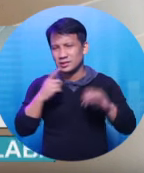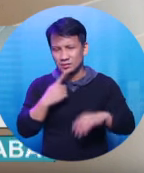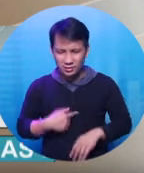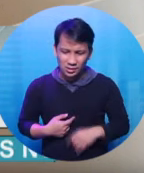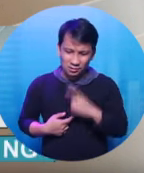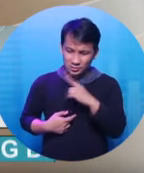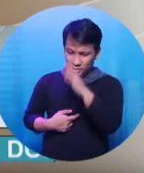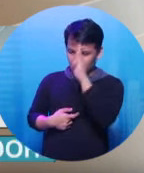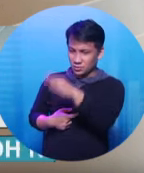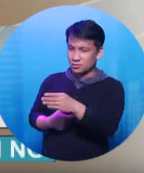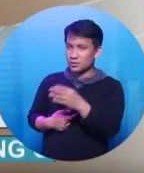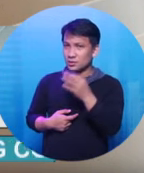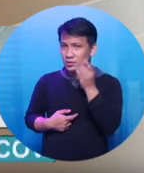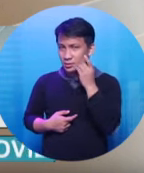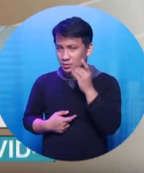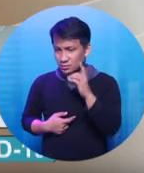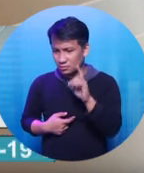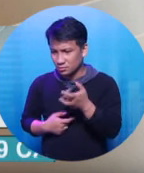ko po, sir,